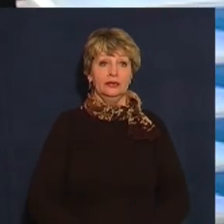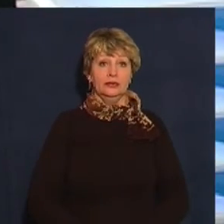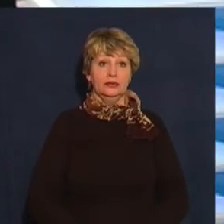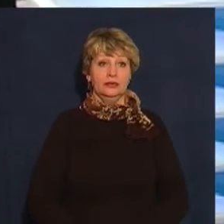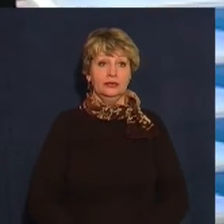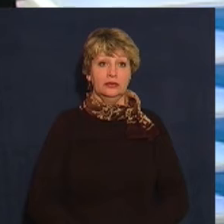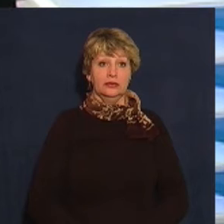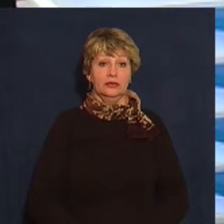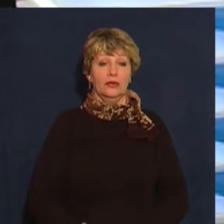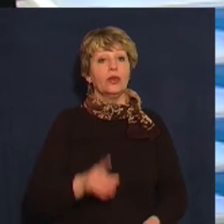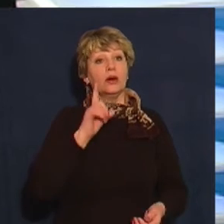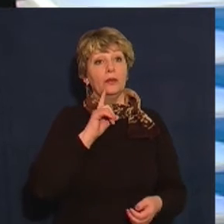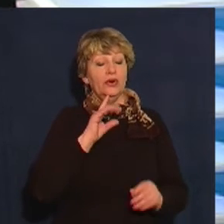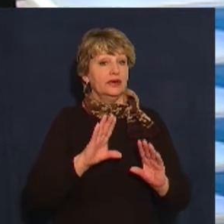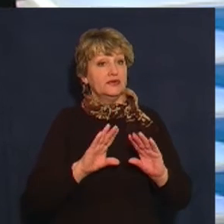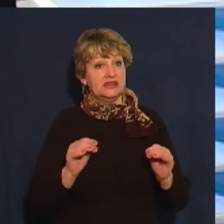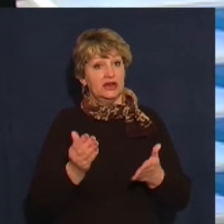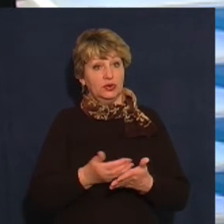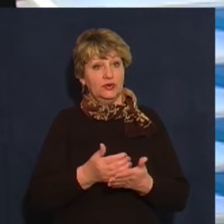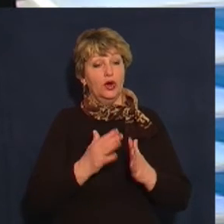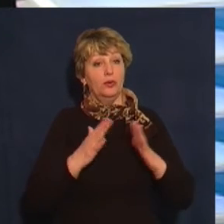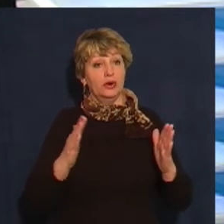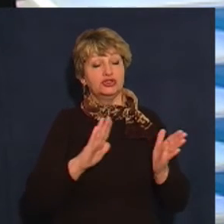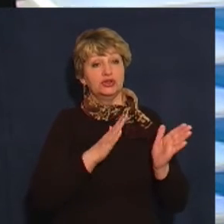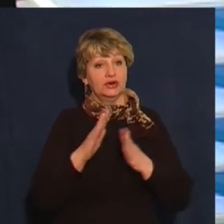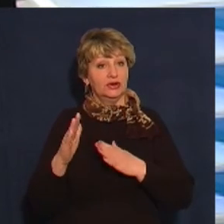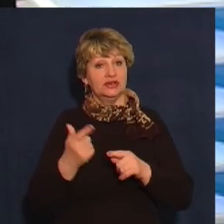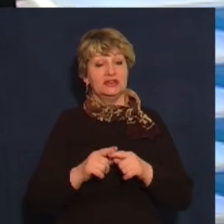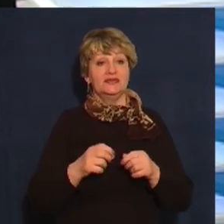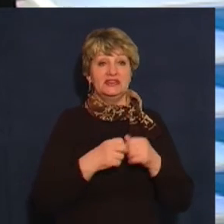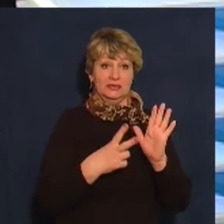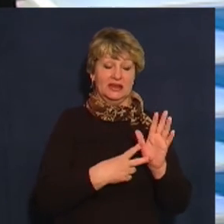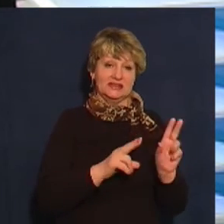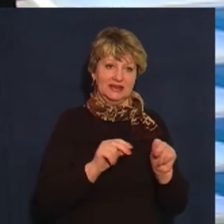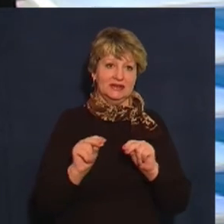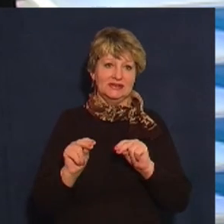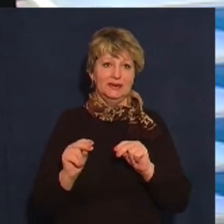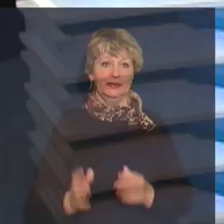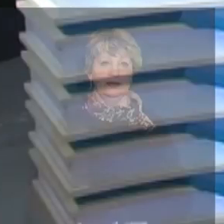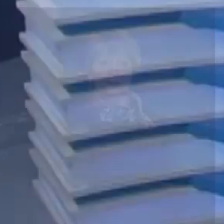І наразі це всі новини. Більше про події дня у випуску о 17:00. До зустрічі.